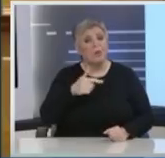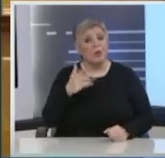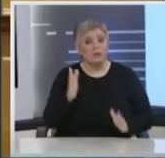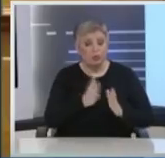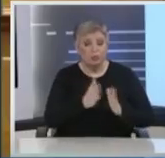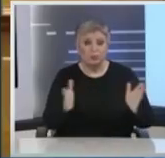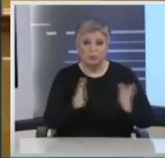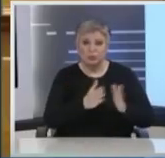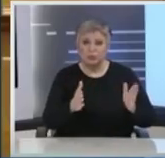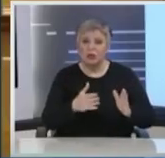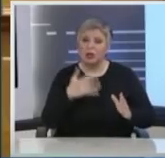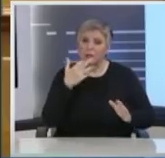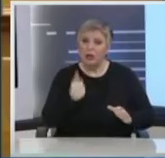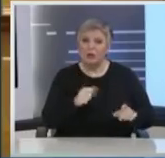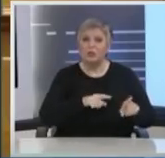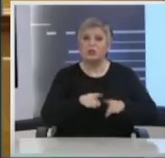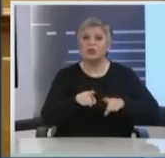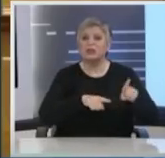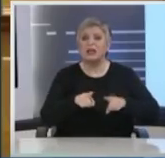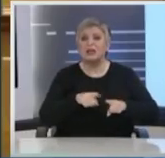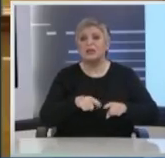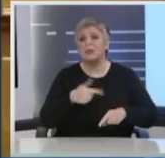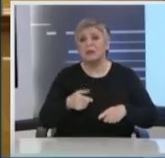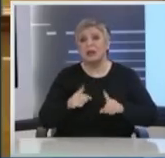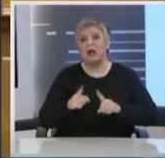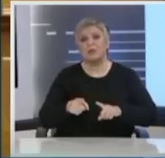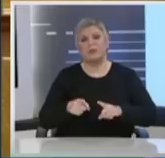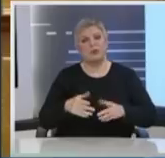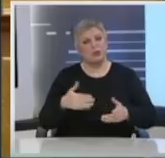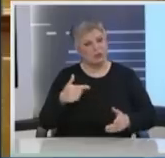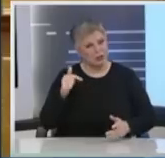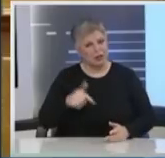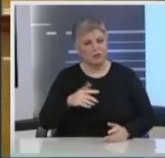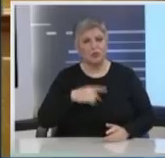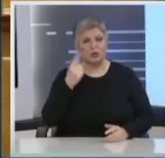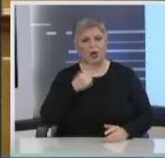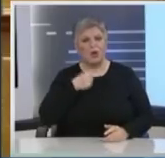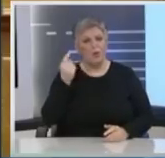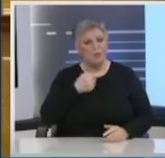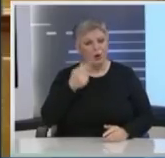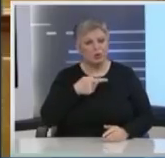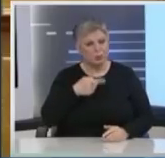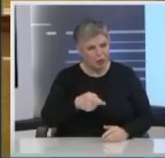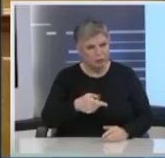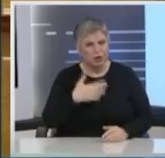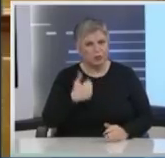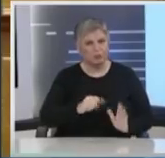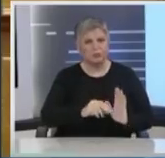περιόδους που συνδέονται με συγκεκριμένες αποφάσεις και αποτελούνται από συγκεκριμένα πρόσωπα. Βεβαίως και